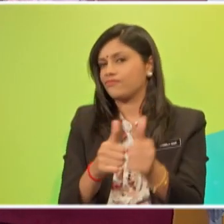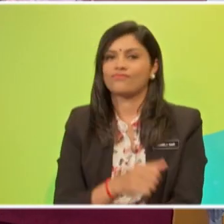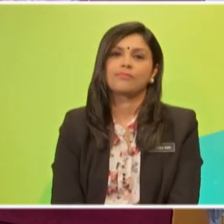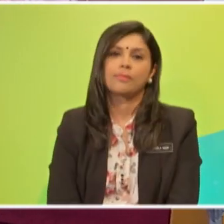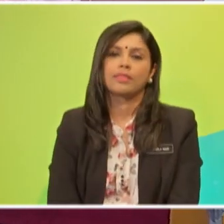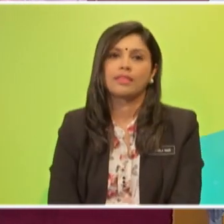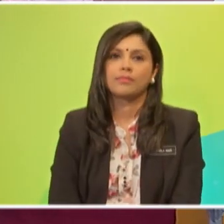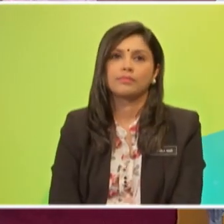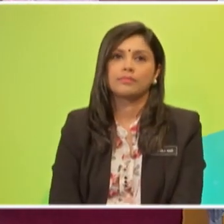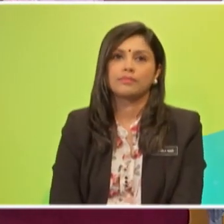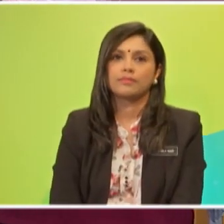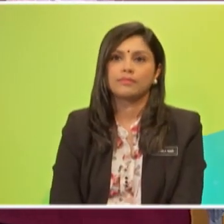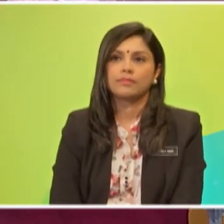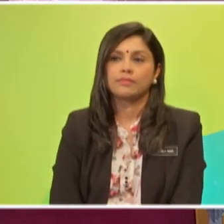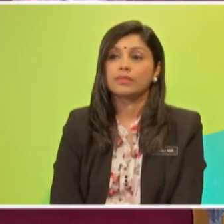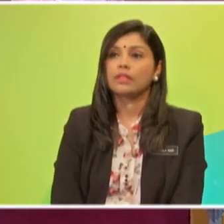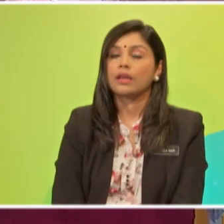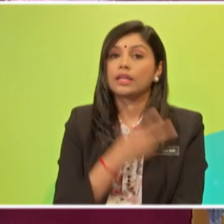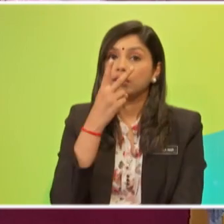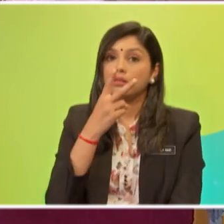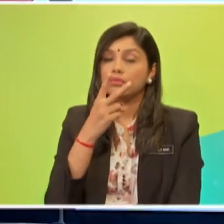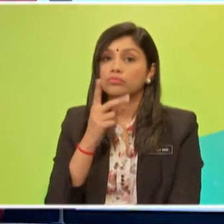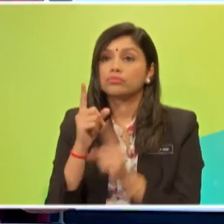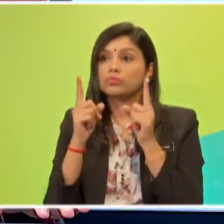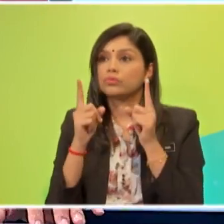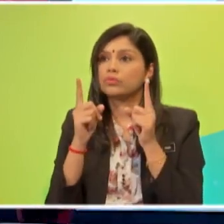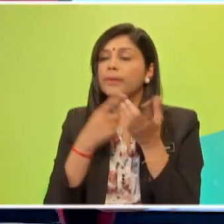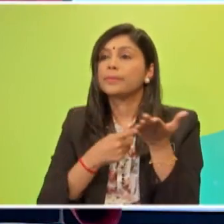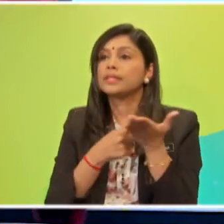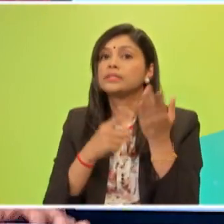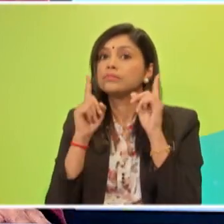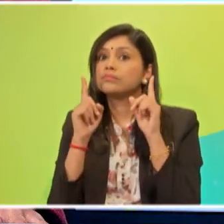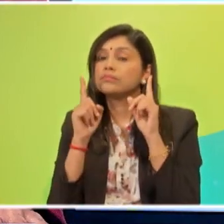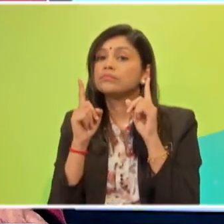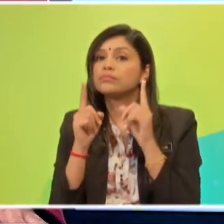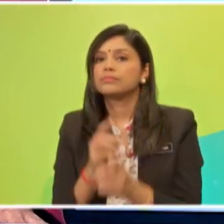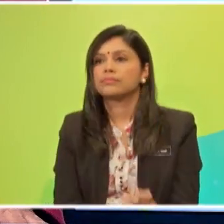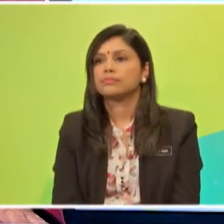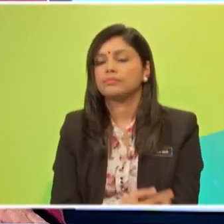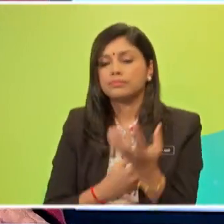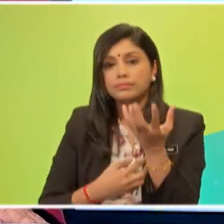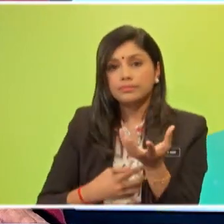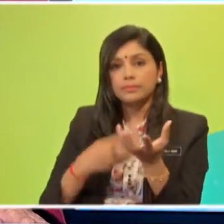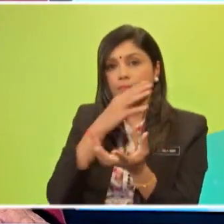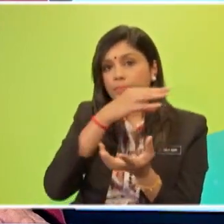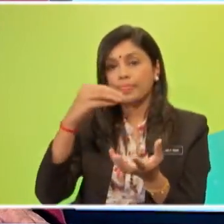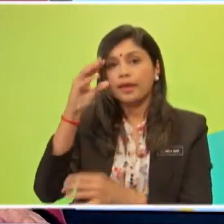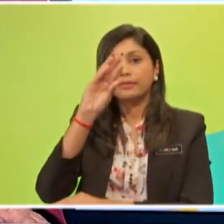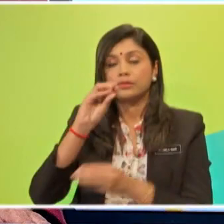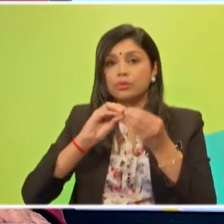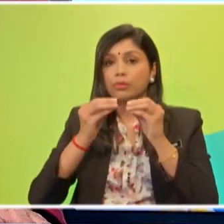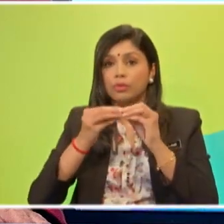apa dekat depan tu? Dia ada macam bekas, cikgu. Dan ada depan bekas. Ni ada nombor.